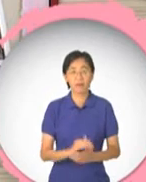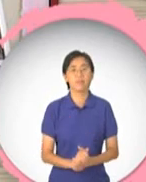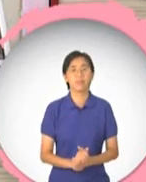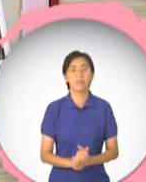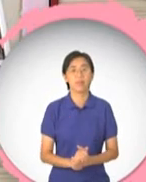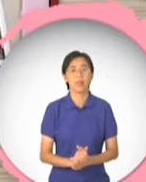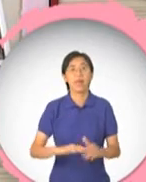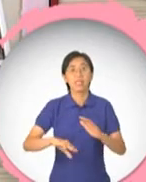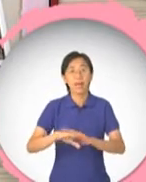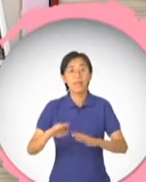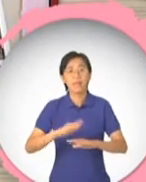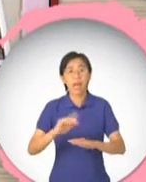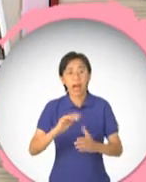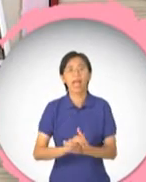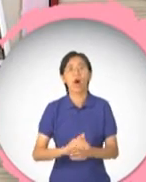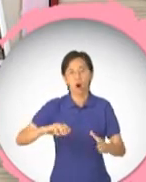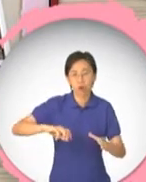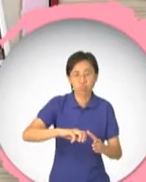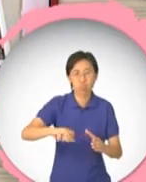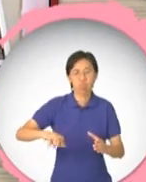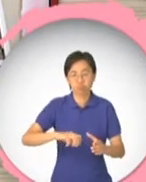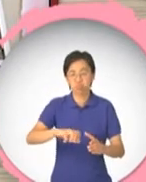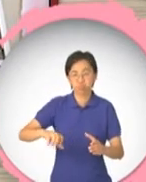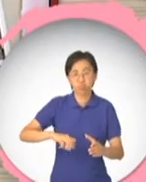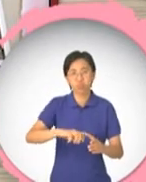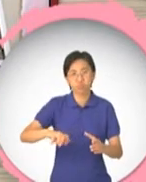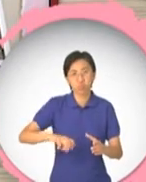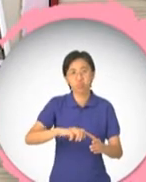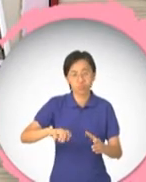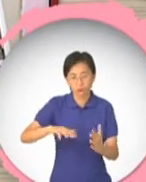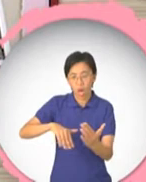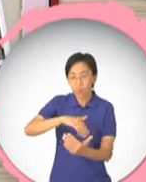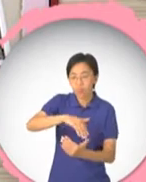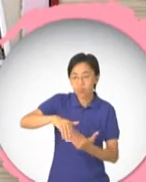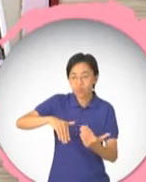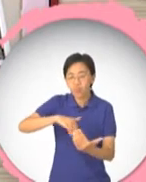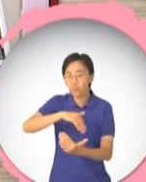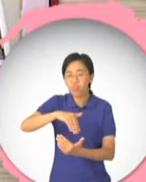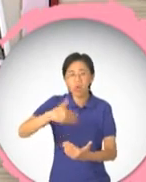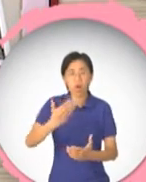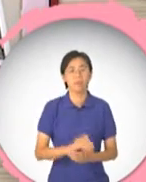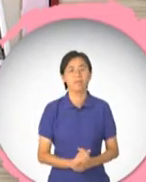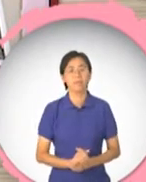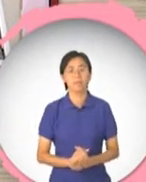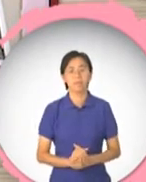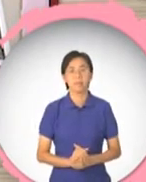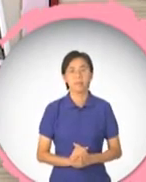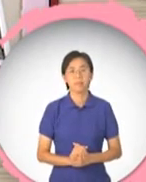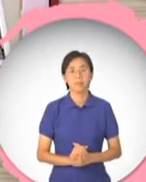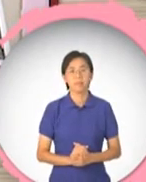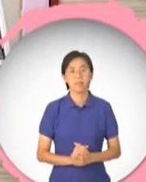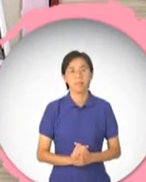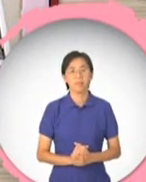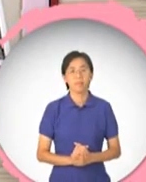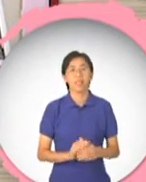วดนะคะก็เอาพยางนะคะคนให้เข้ากันอันนี้เดี๋ยวเราคนให้เข้ากันก่อน นะคะจากนั้นเนี่ยเราก็มาละลายส่วนของของเหล